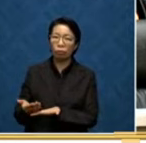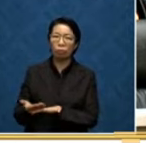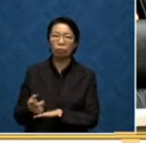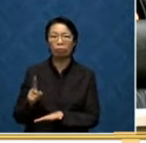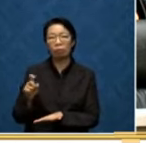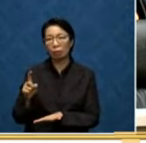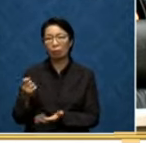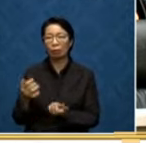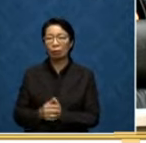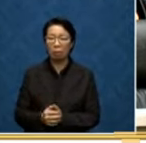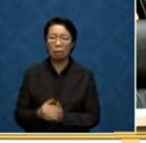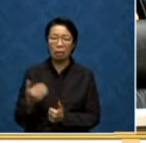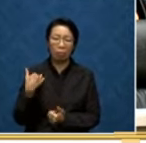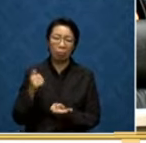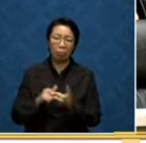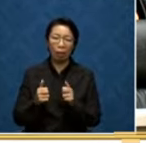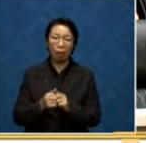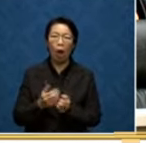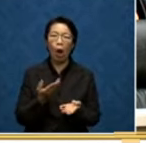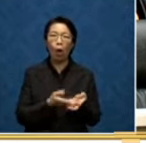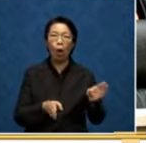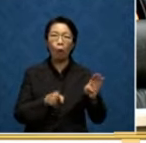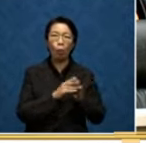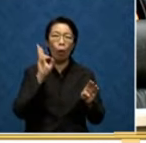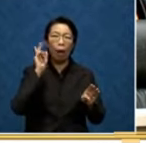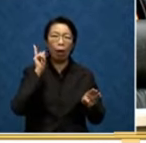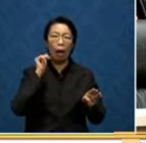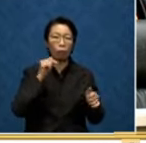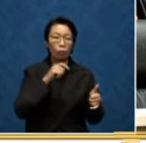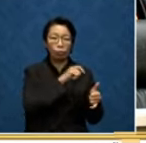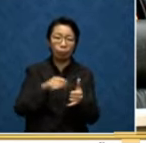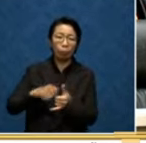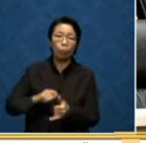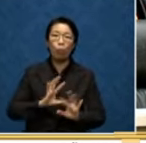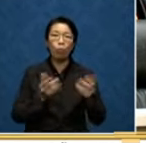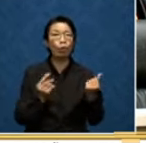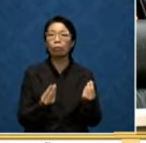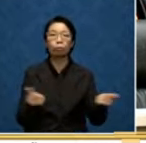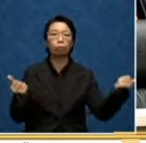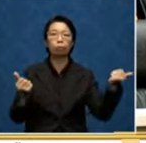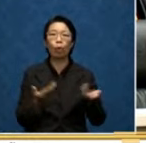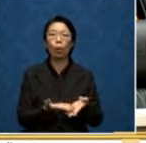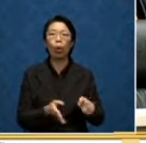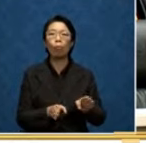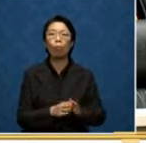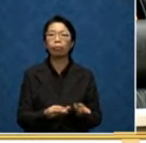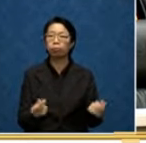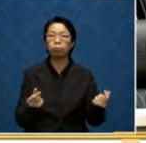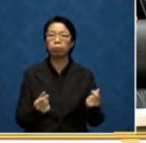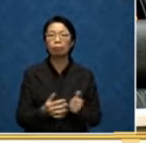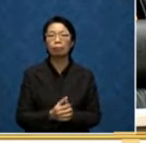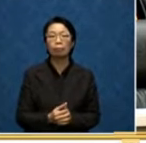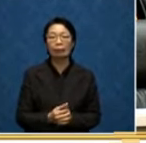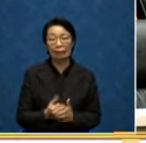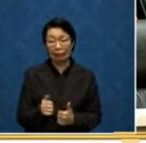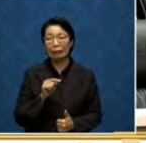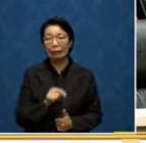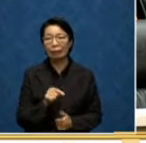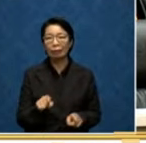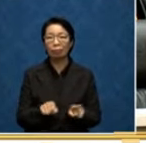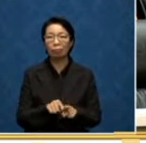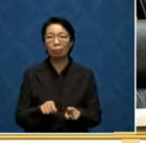ายกครัวฆ่าอะไรล้วนแต่เป็นความรุนแรงที่พวกเราในฐ